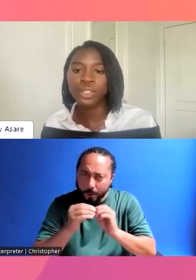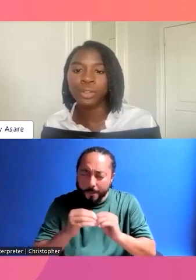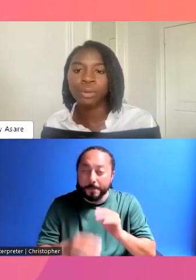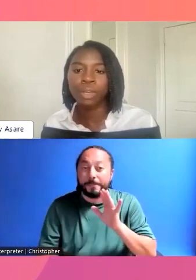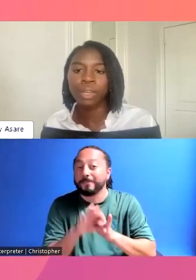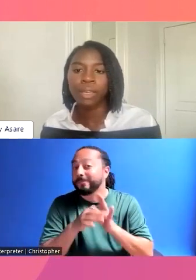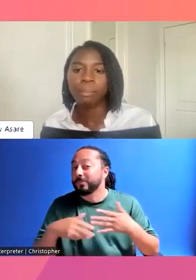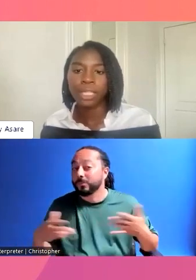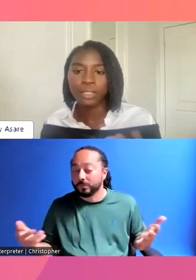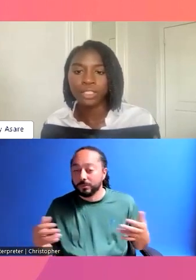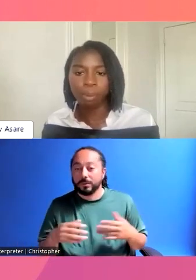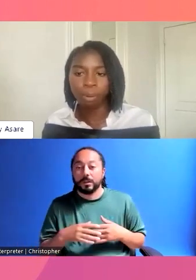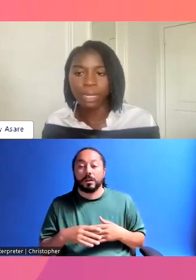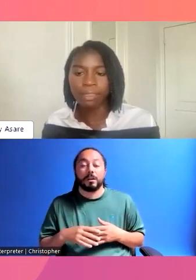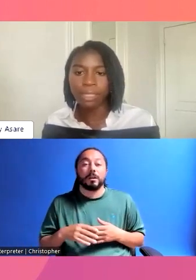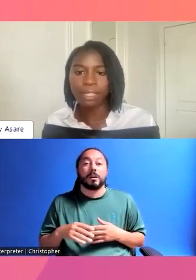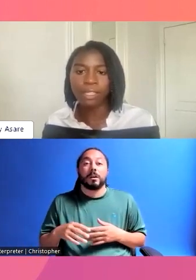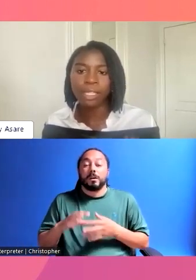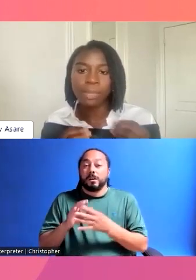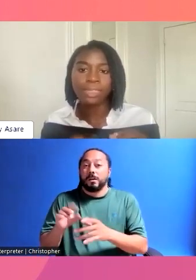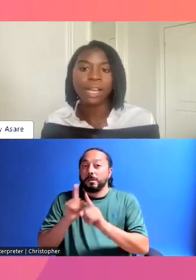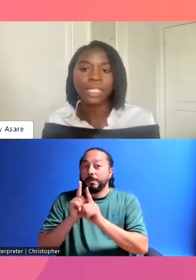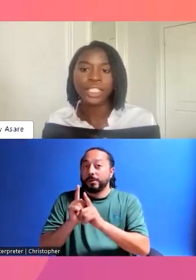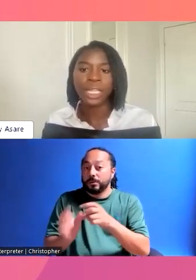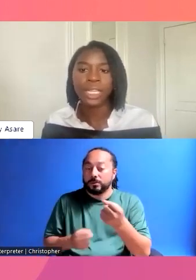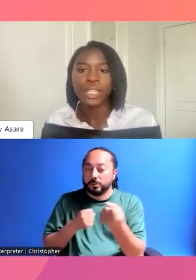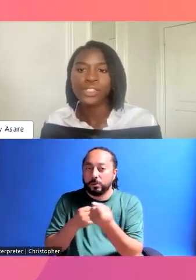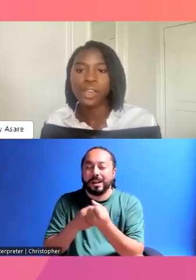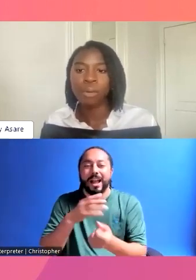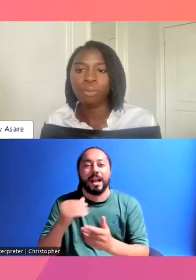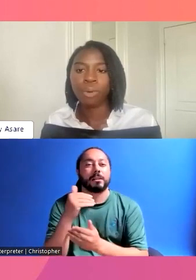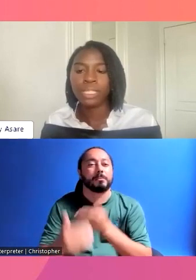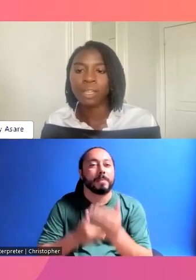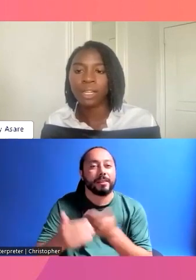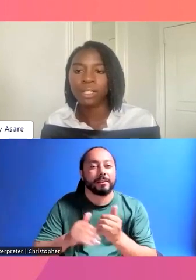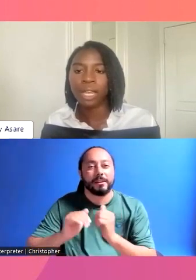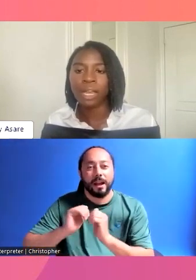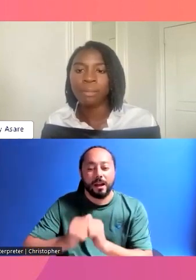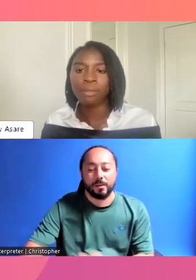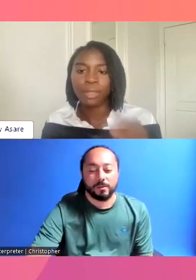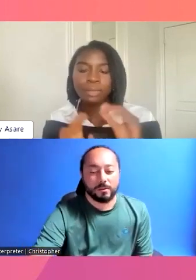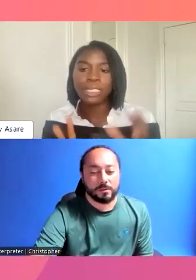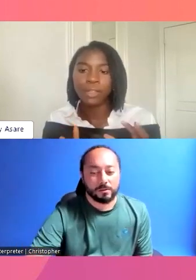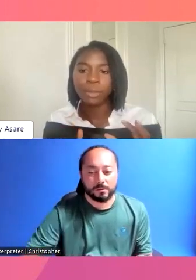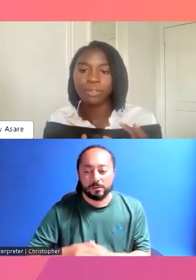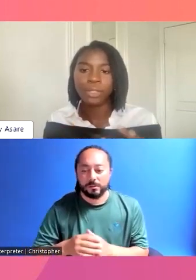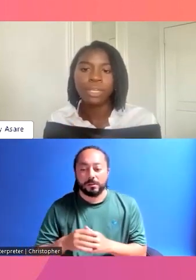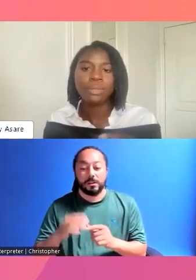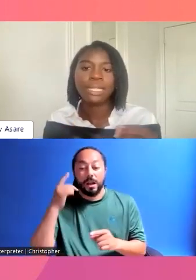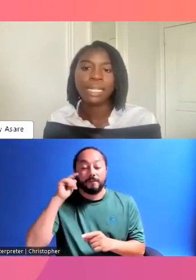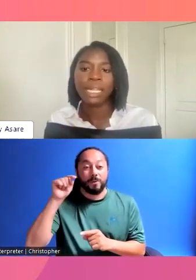noté dans ces articles que lorsqu'on parle de soutien par les pairs et de méthodologie